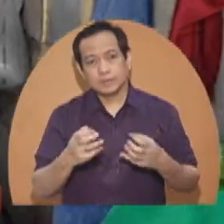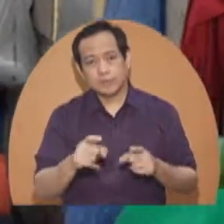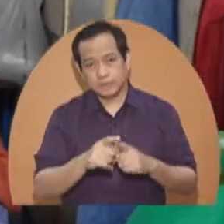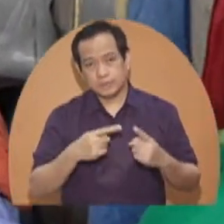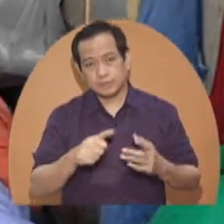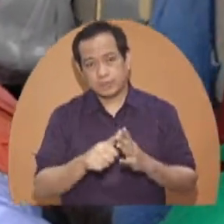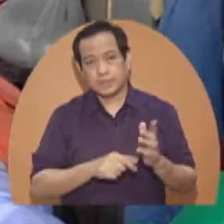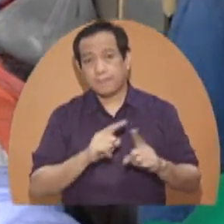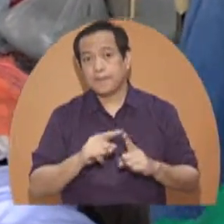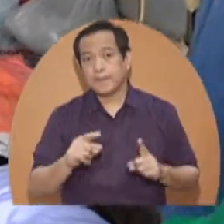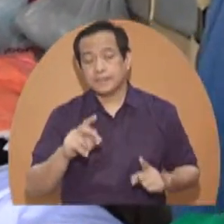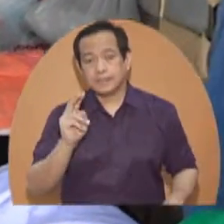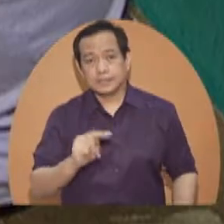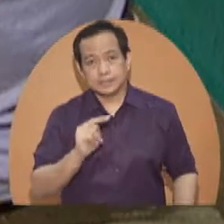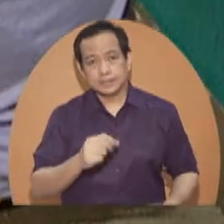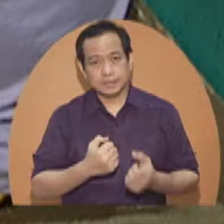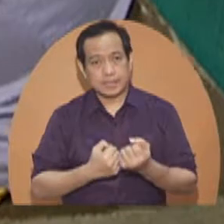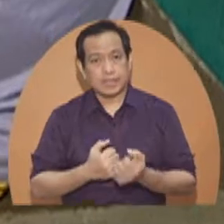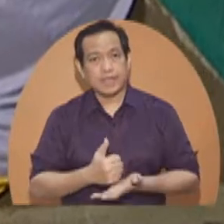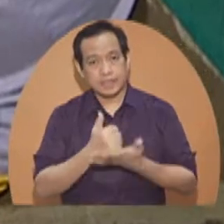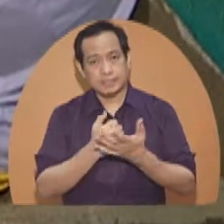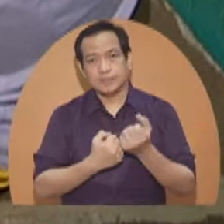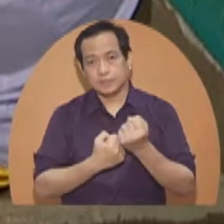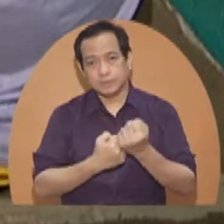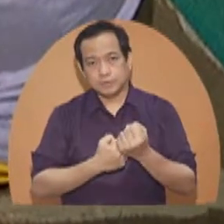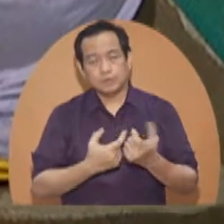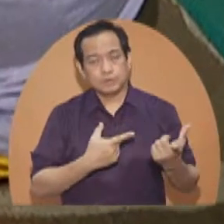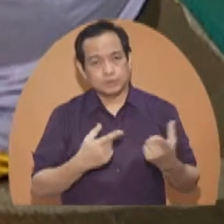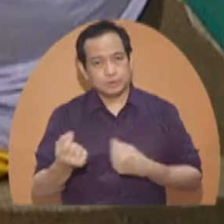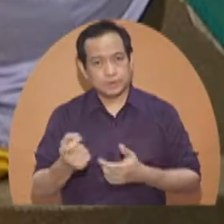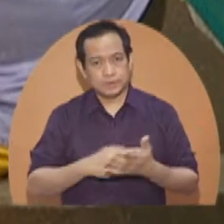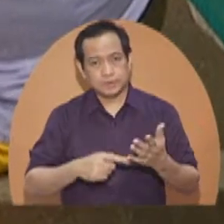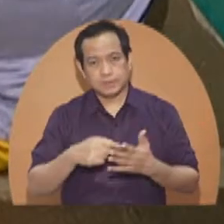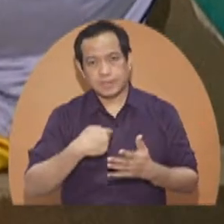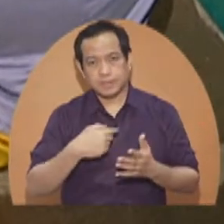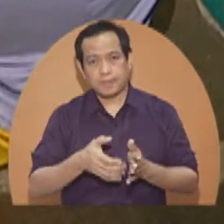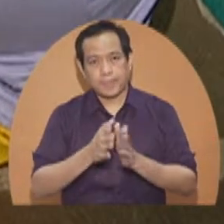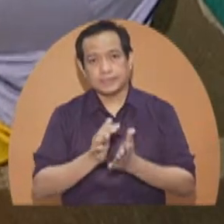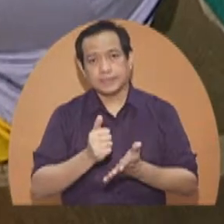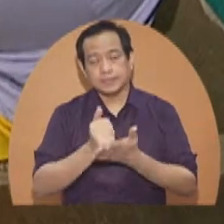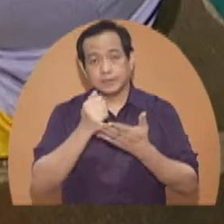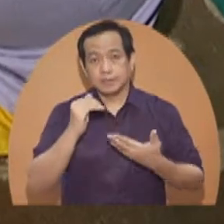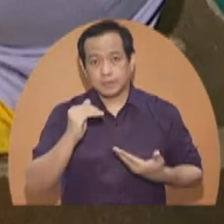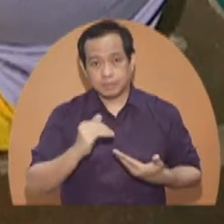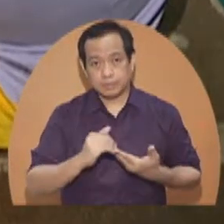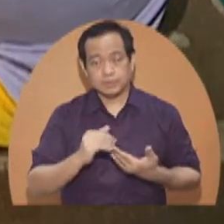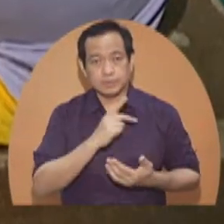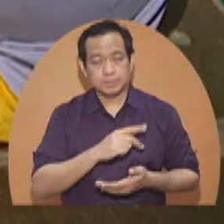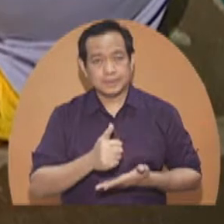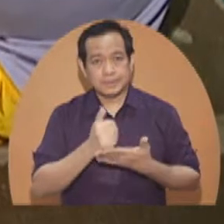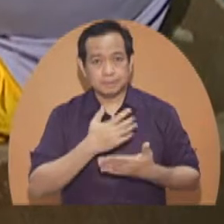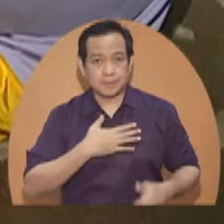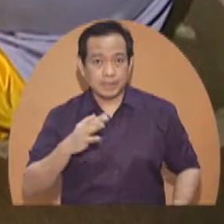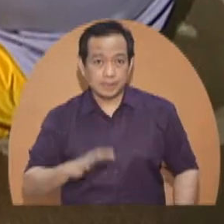siya ay maa-operahan na. Ngunit kinakailangan ng tulong para magawa ito. Manawagan po ako sa Kapwa Mahal